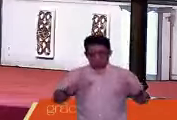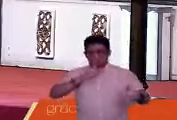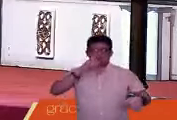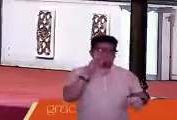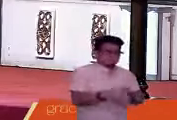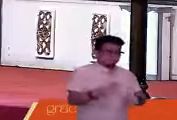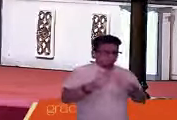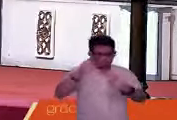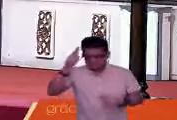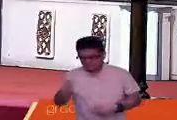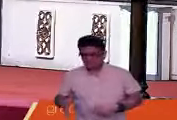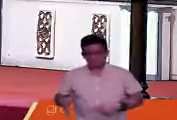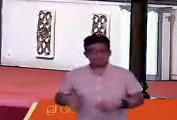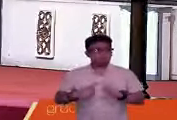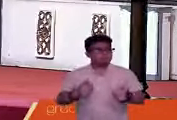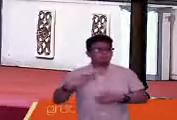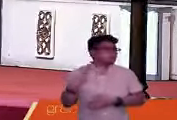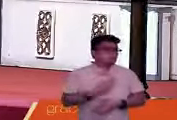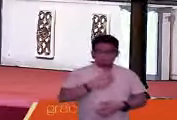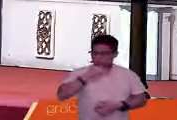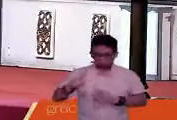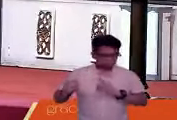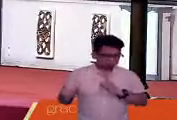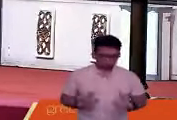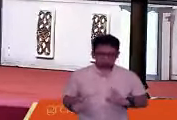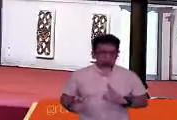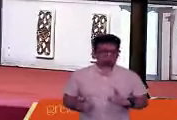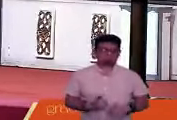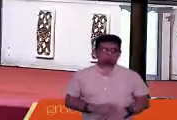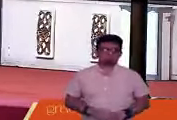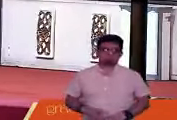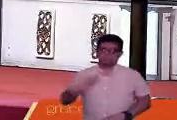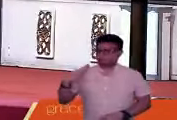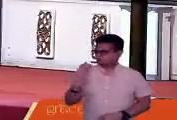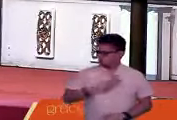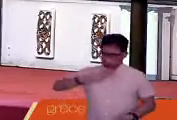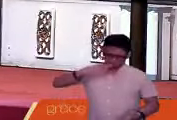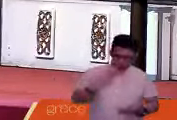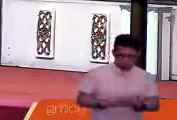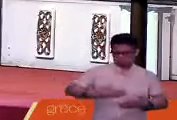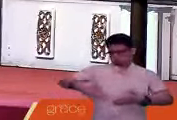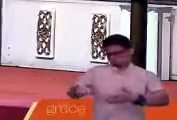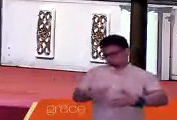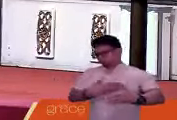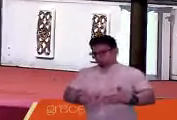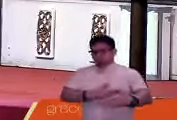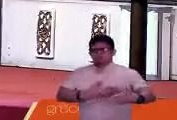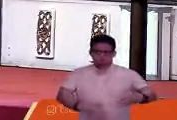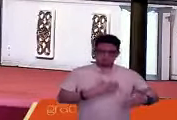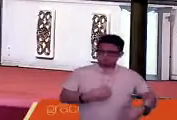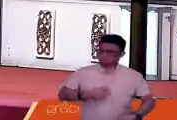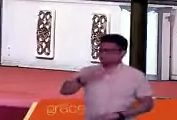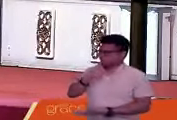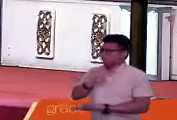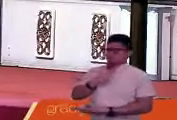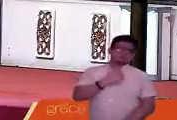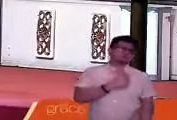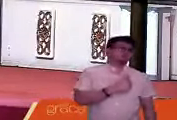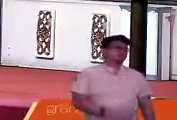Bisan ako. Mambitaw na nga, usahay kita, maayo mang yung tamukanta.